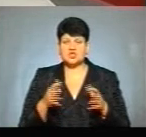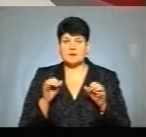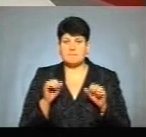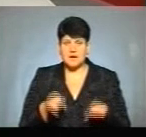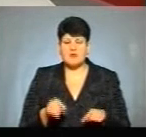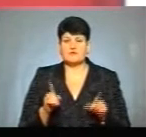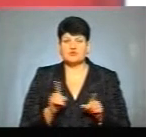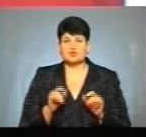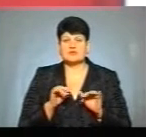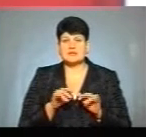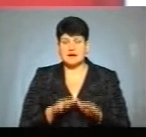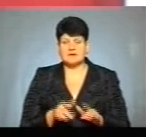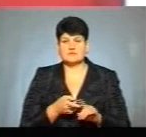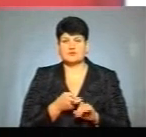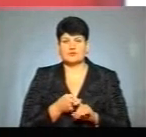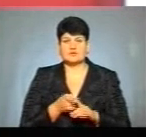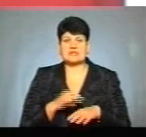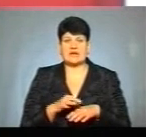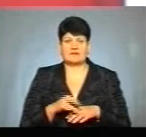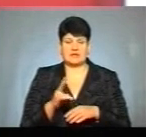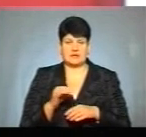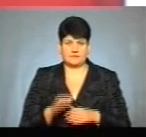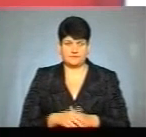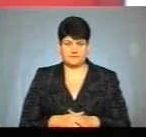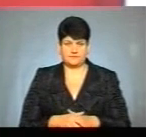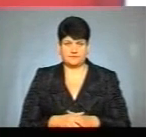щодо діяльності відносно кривдників.